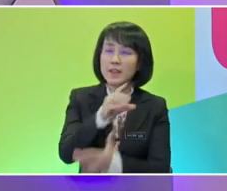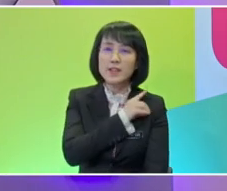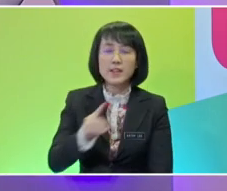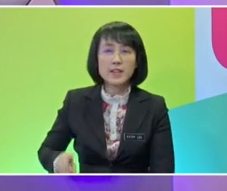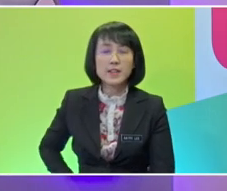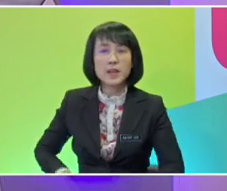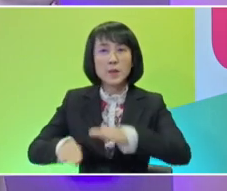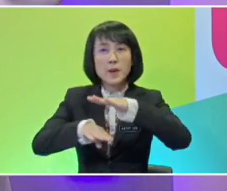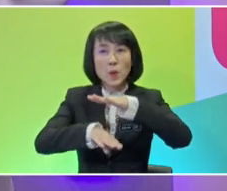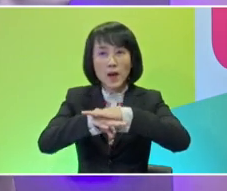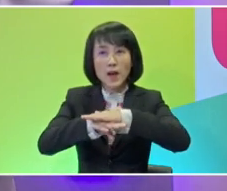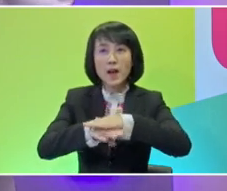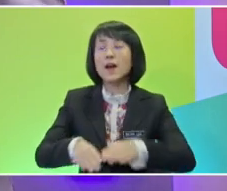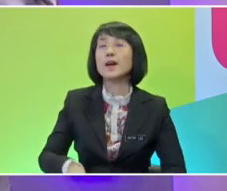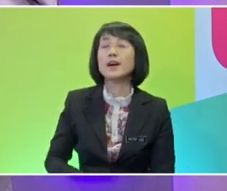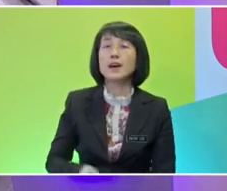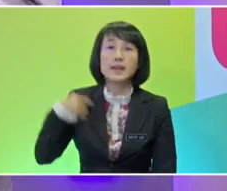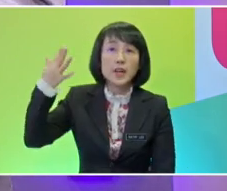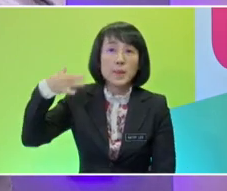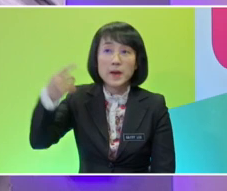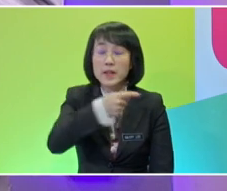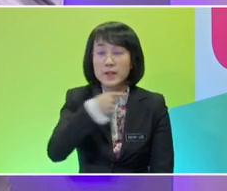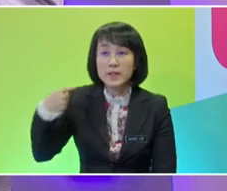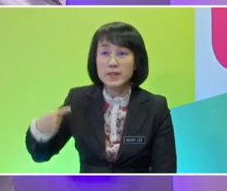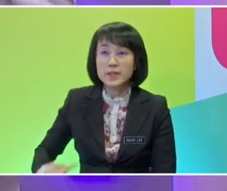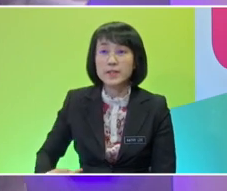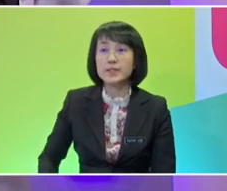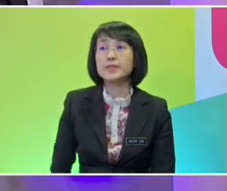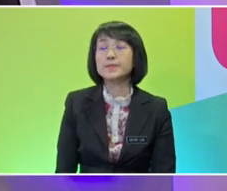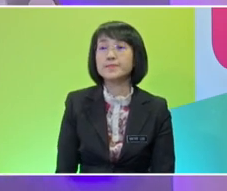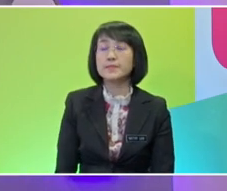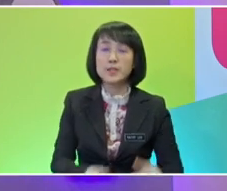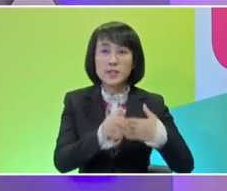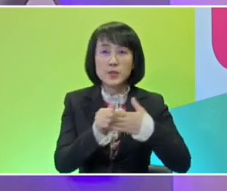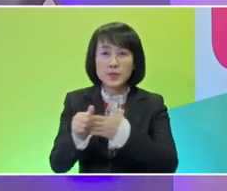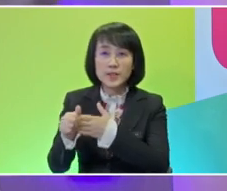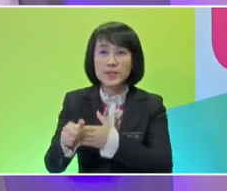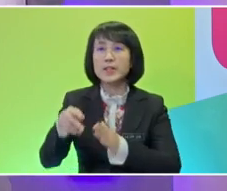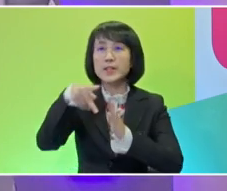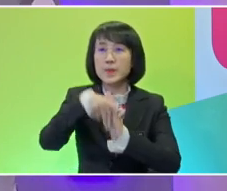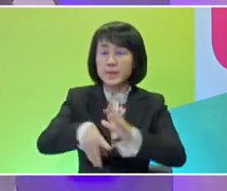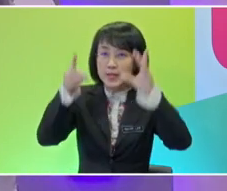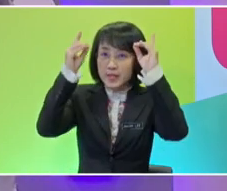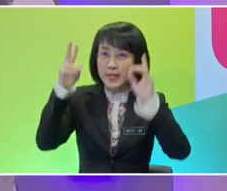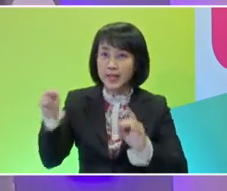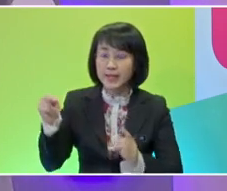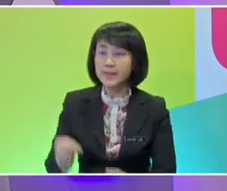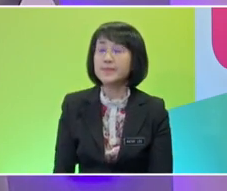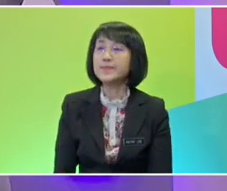kita madu dan Cina yang menjadi pelopor kepada perkembangan pendidikan kali ini kita pergi lebih